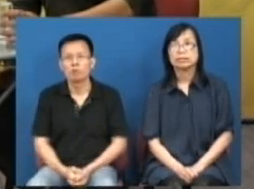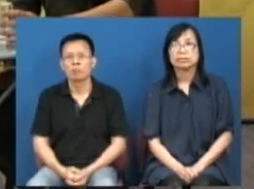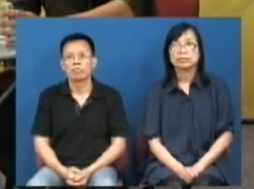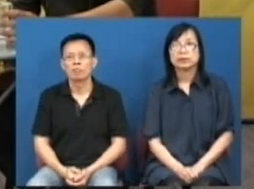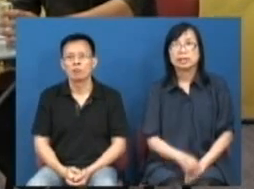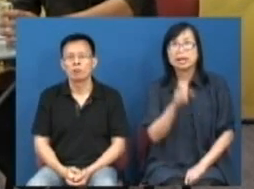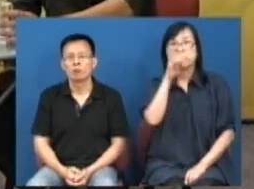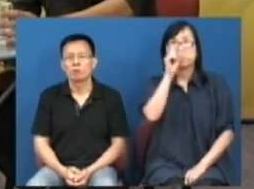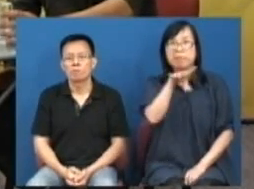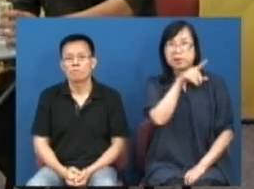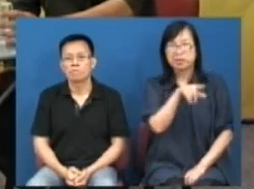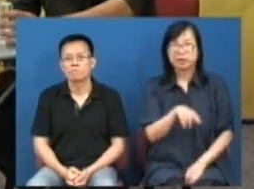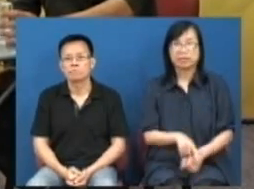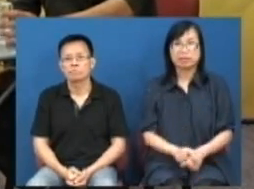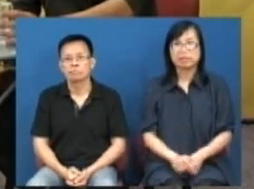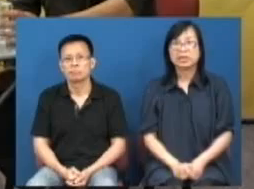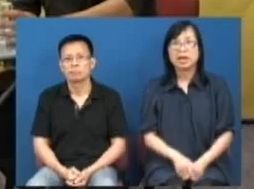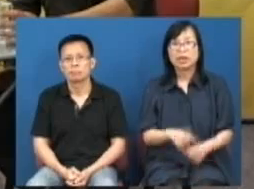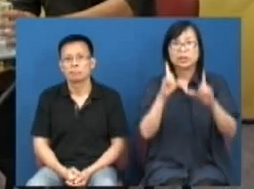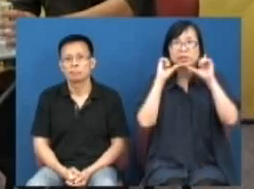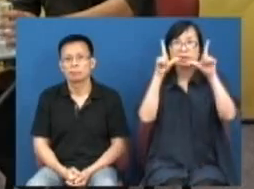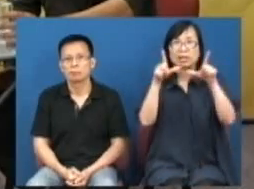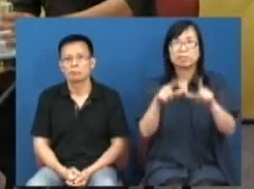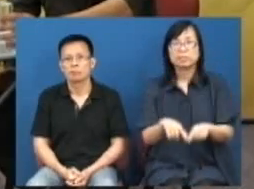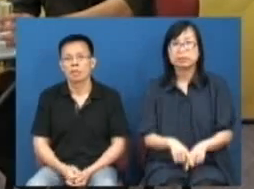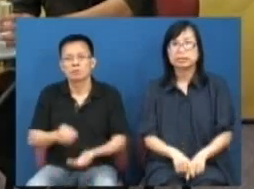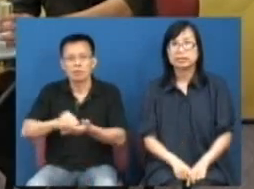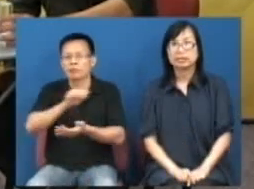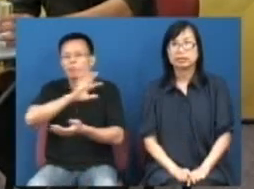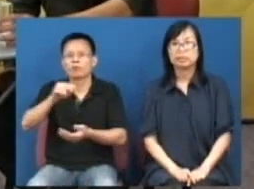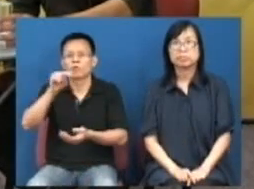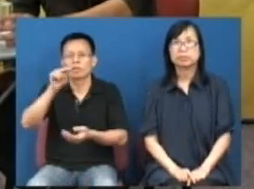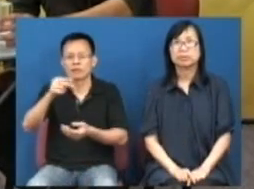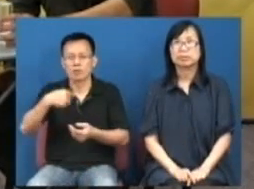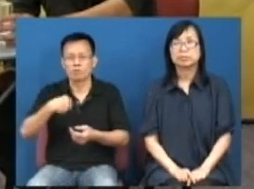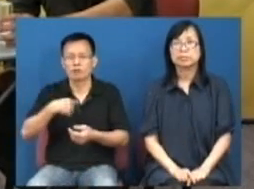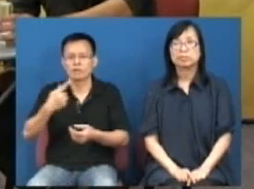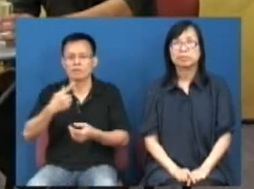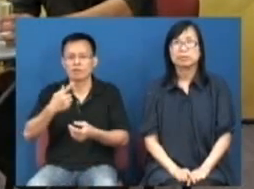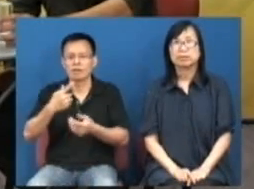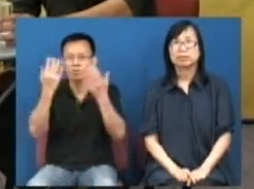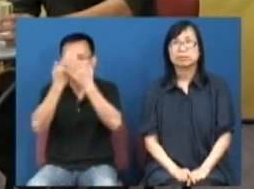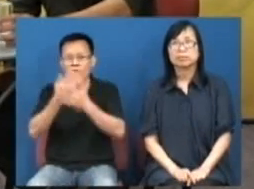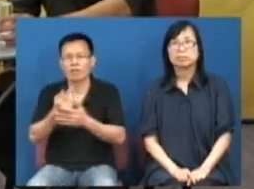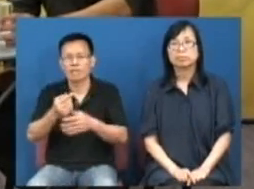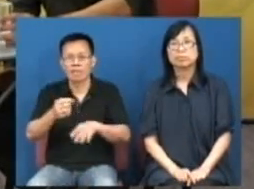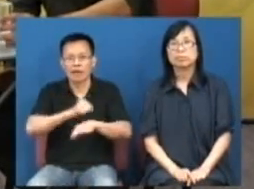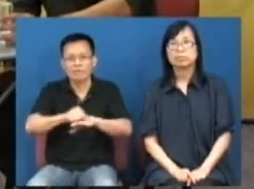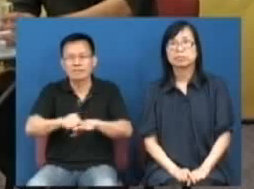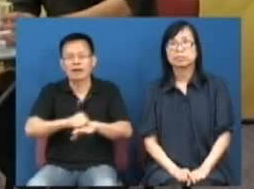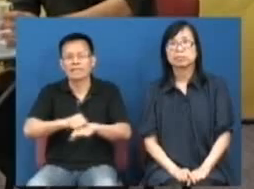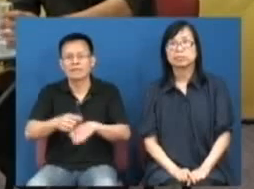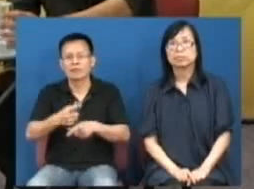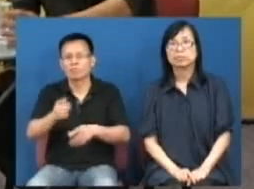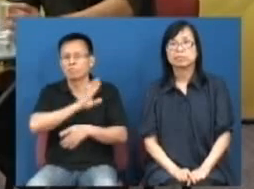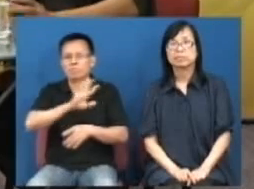你問他，他就是個答案就是 他一定不會看我們的台啦，真是他的柴仔都不看啦，唉，真是。